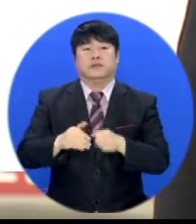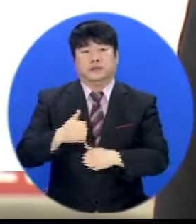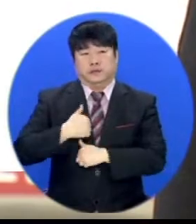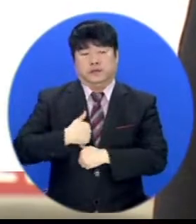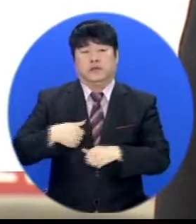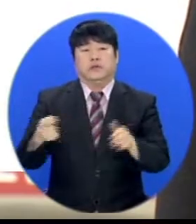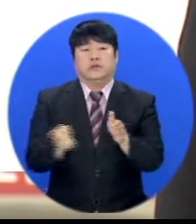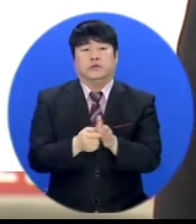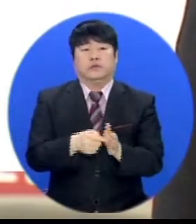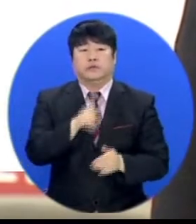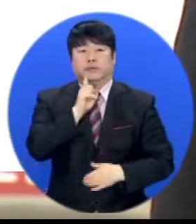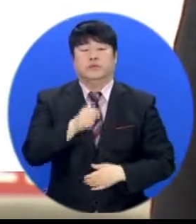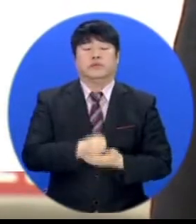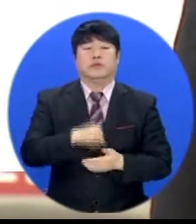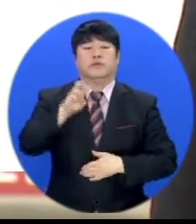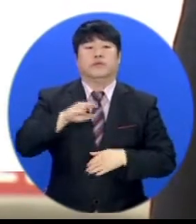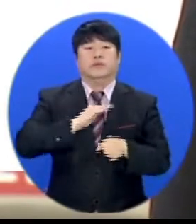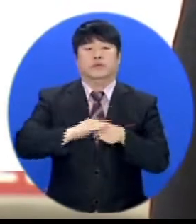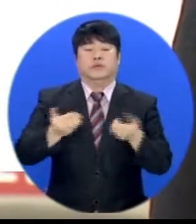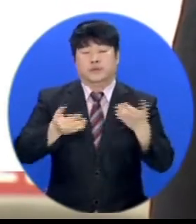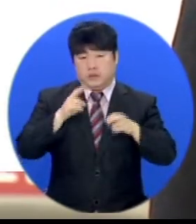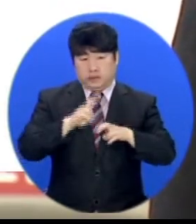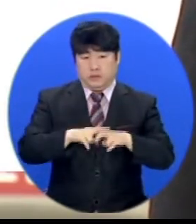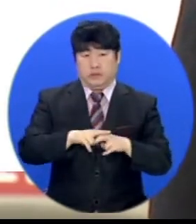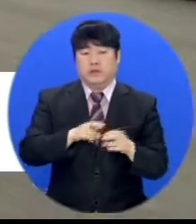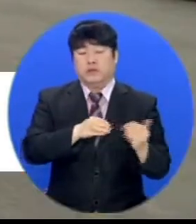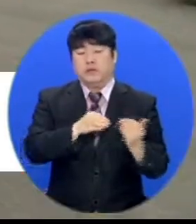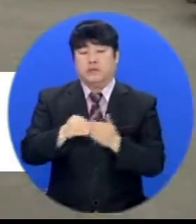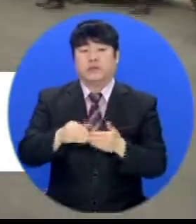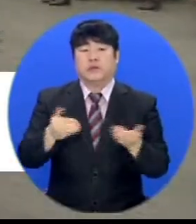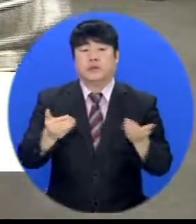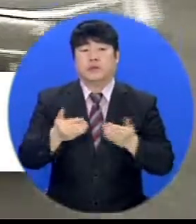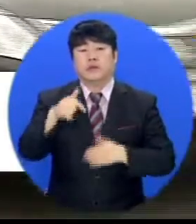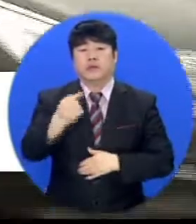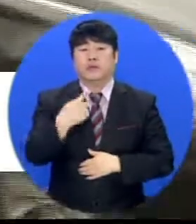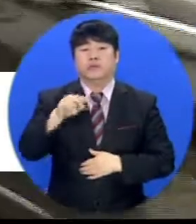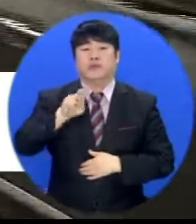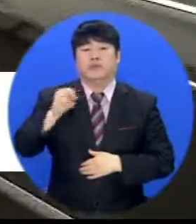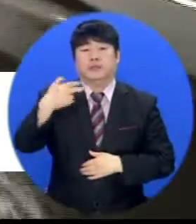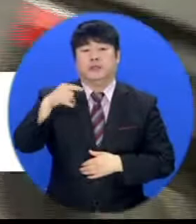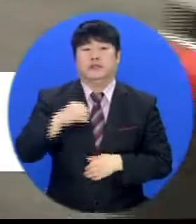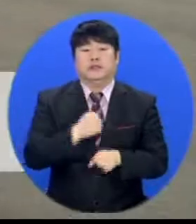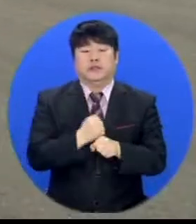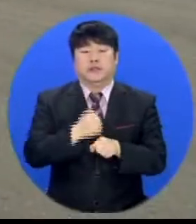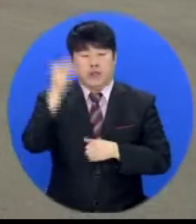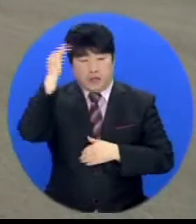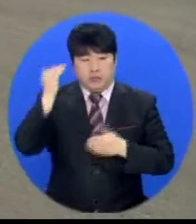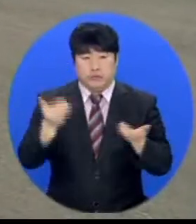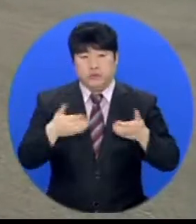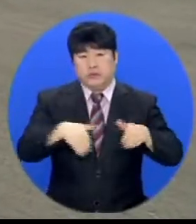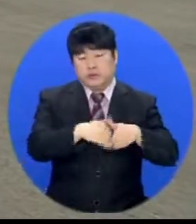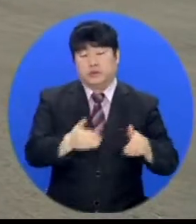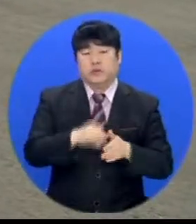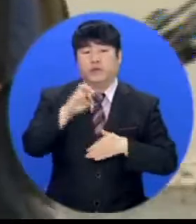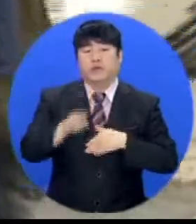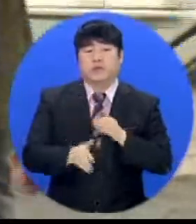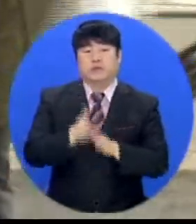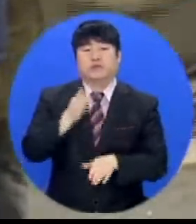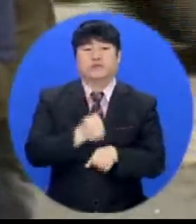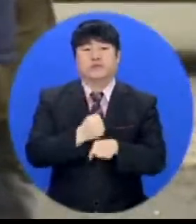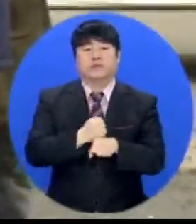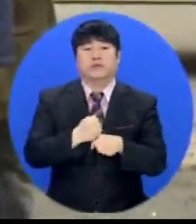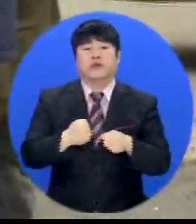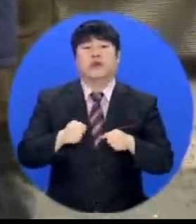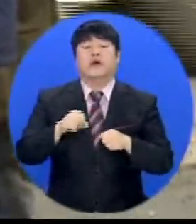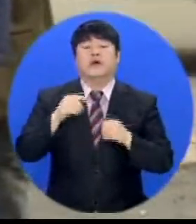촉구했습니다. 광주형 일자리를 추진한 노사민정협의체의 한 축이었던 한국노총은 광주시가 노사